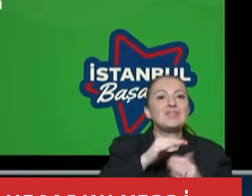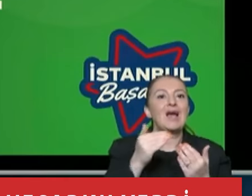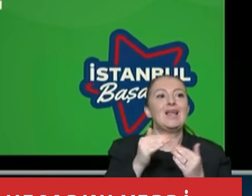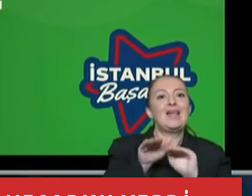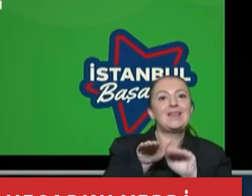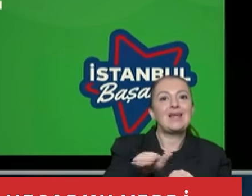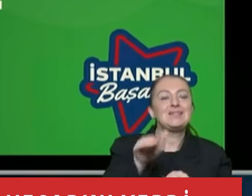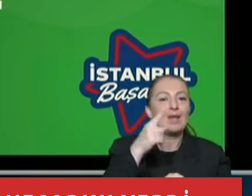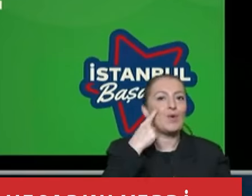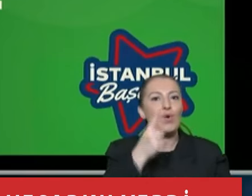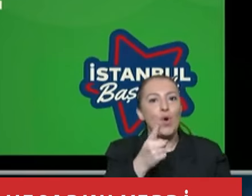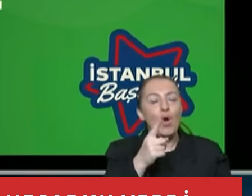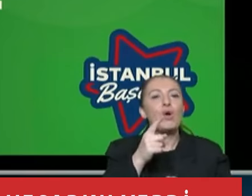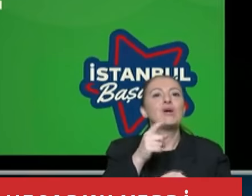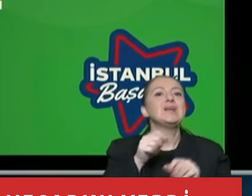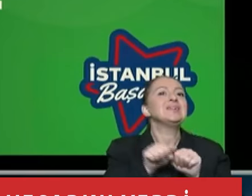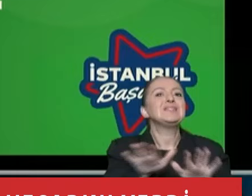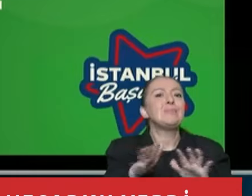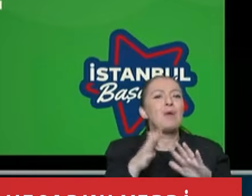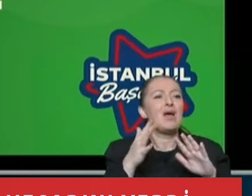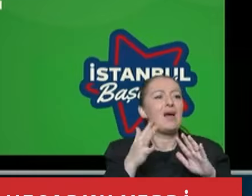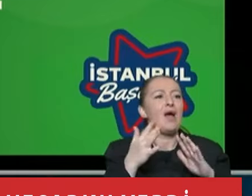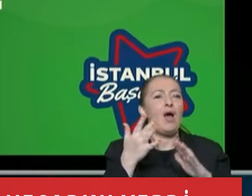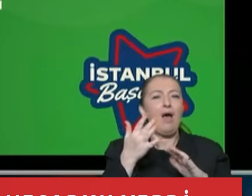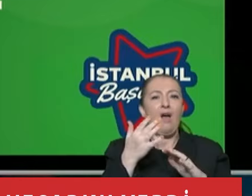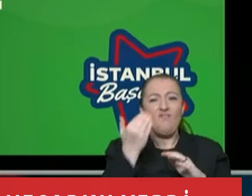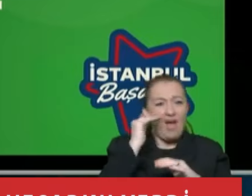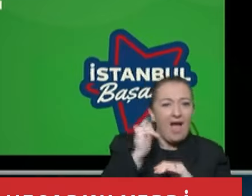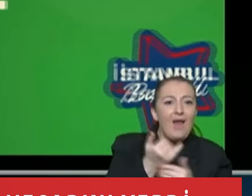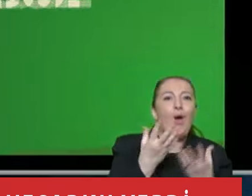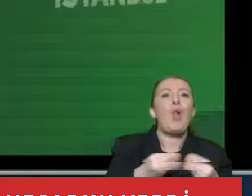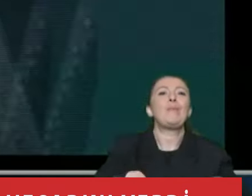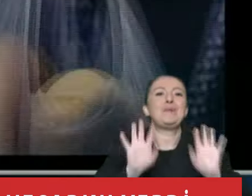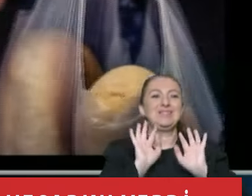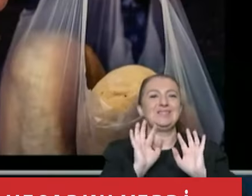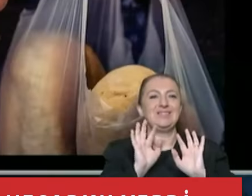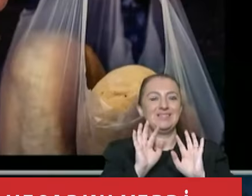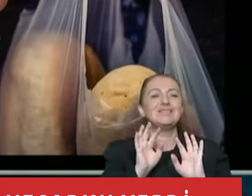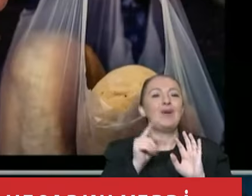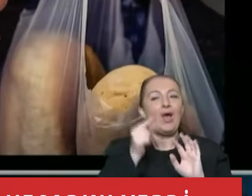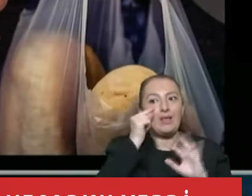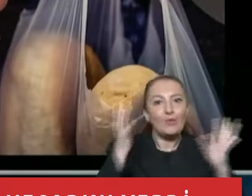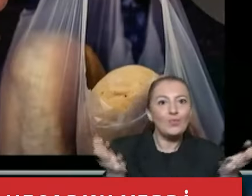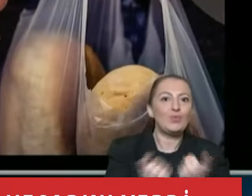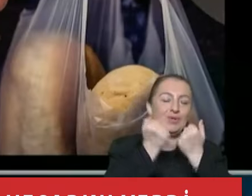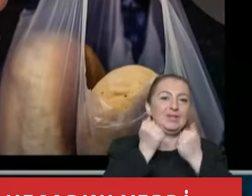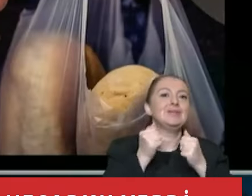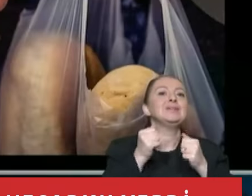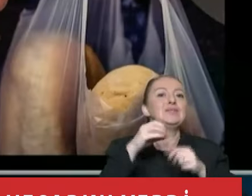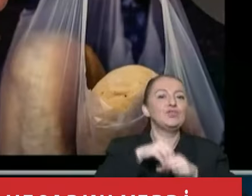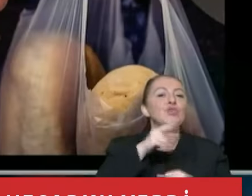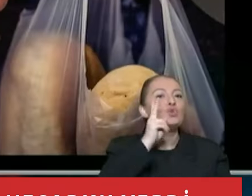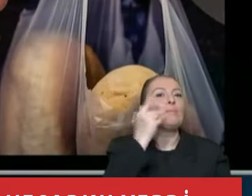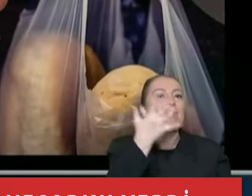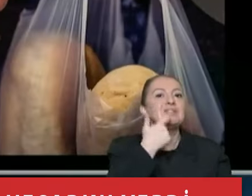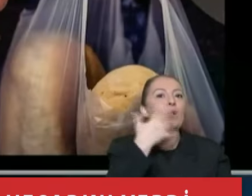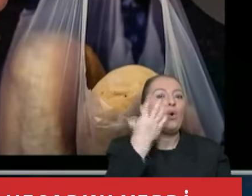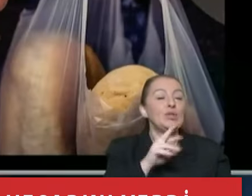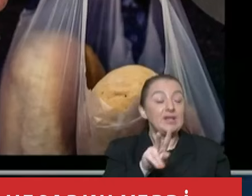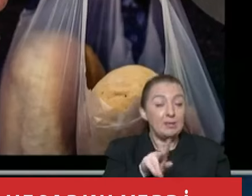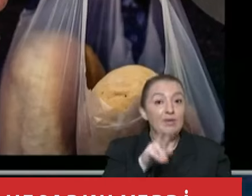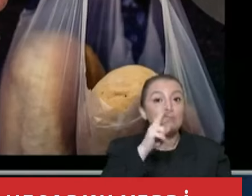sistemine daha az ihtiyaç duymalarını önceleyen bir anlayışla son 5 yılda olduğu gibi 2023 yılında